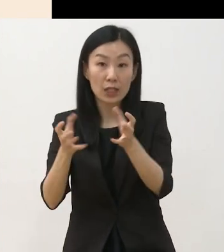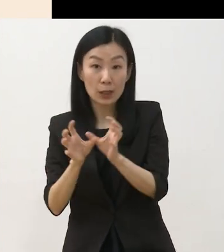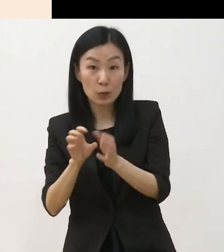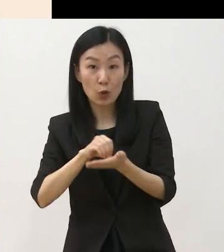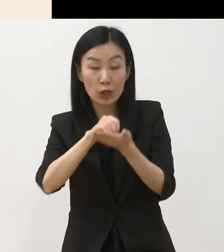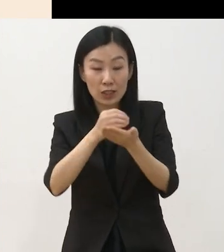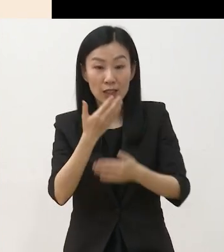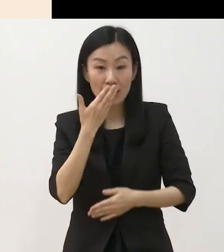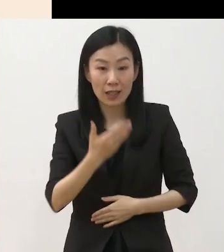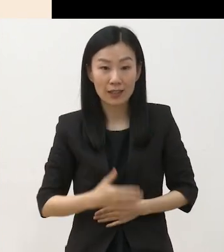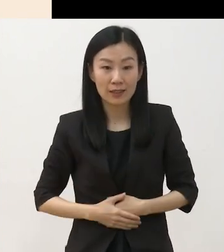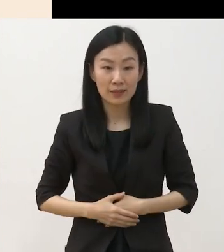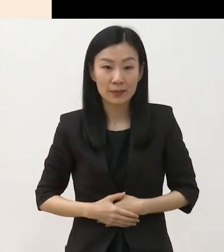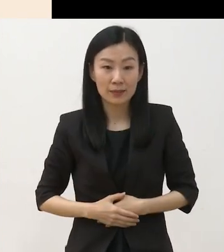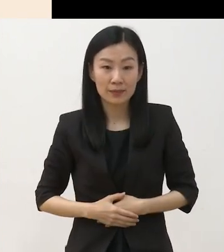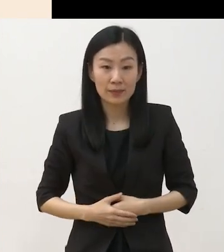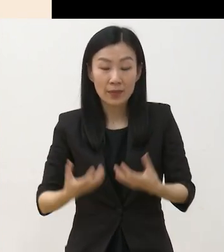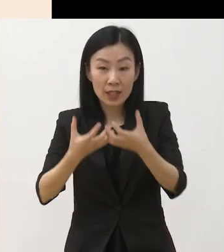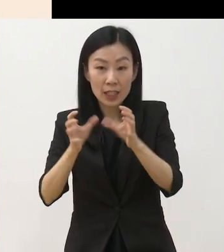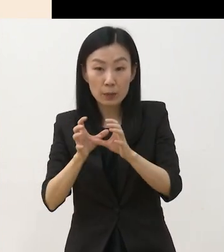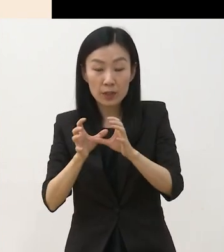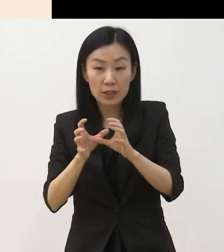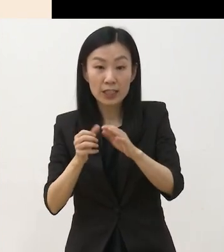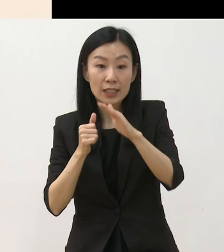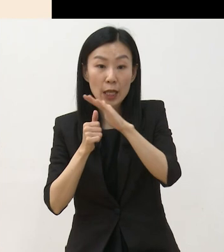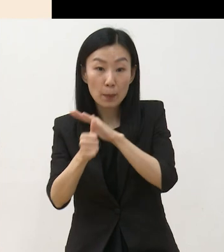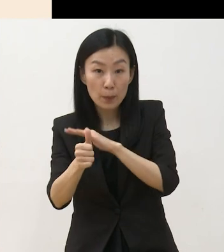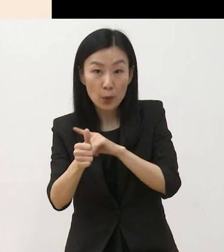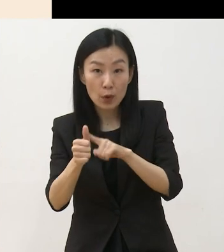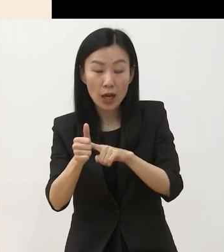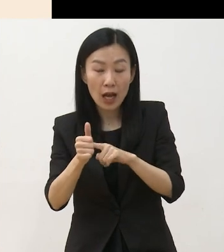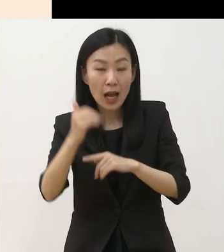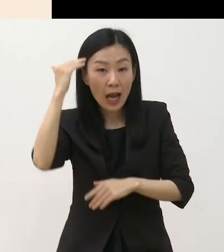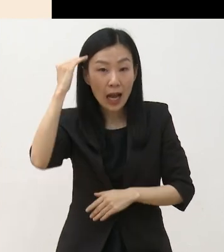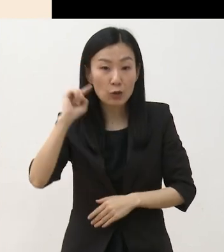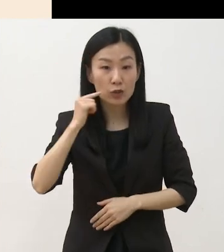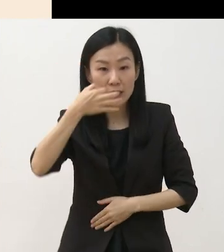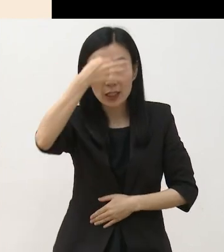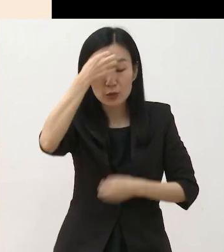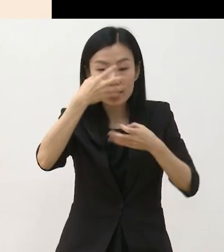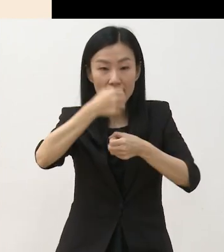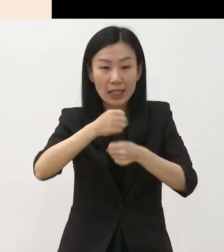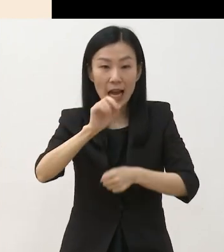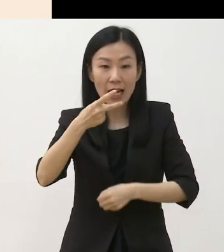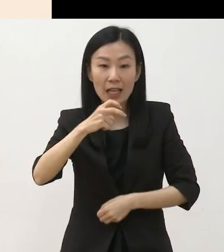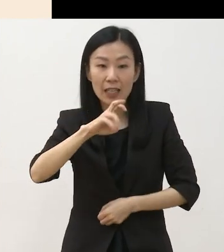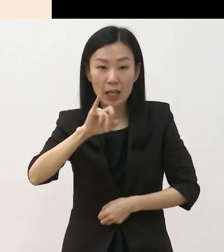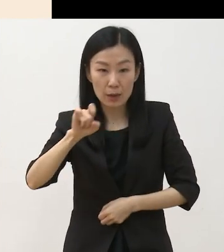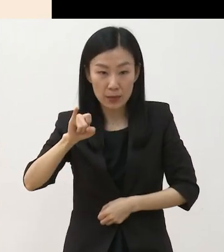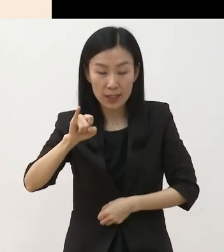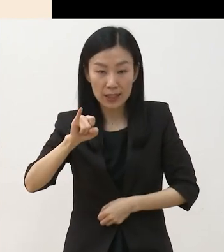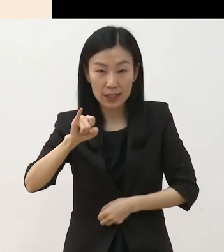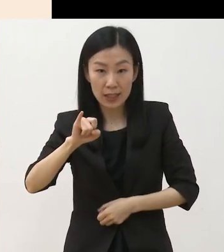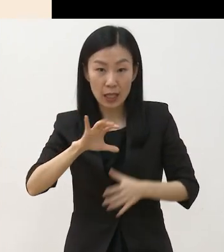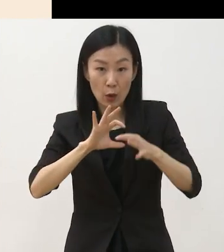단 팀의 경우는 신청 대표가 반드시 한국예술창작 아카데미 참여 예술가에 한해야